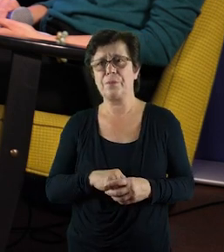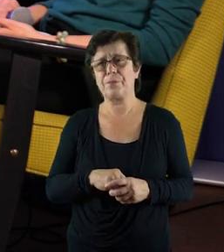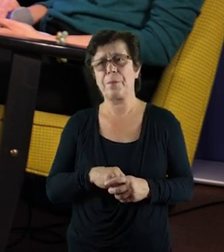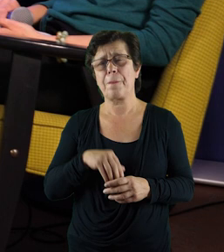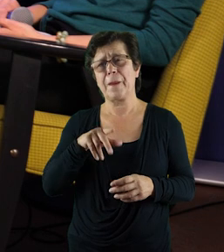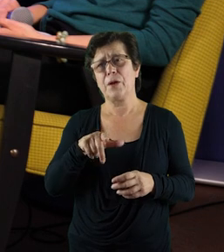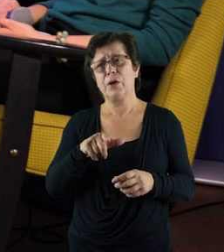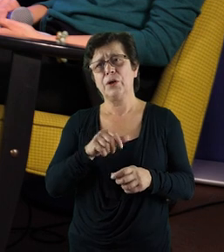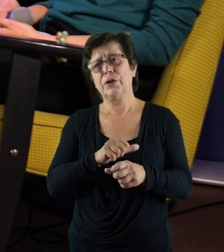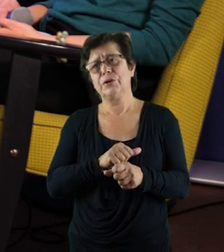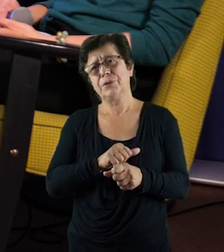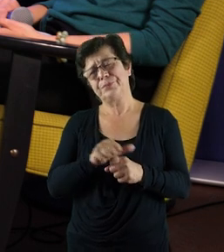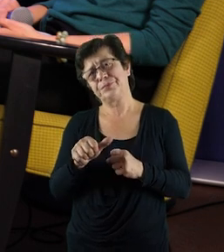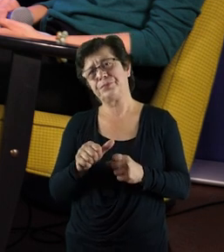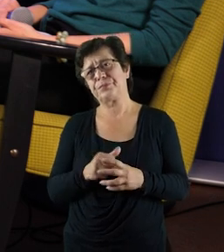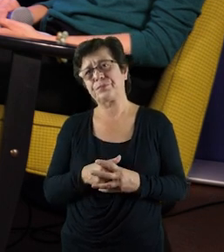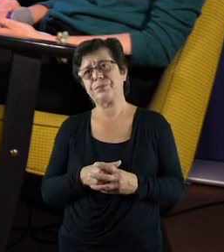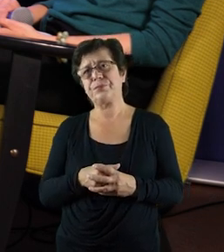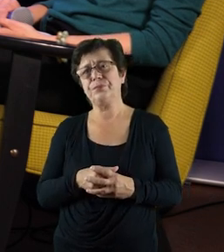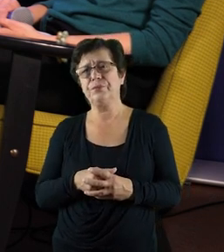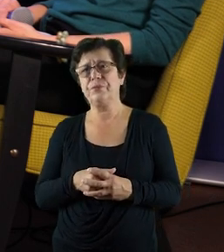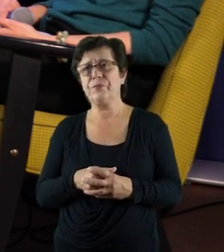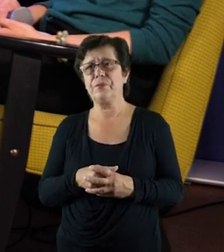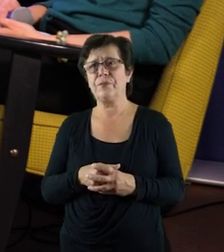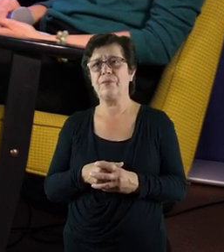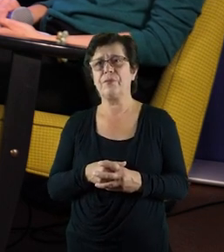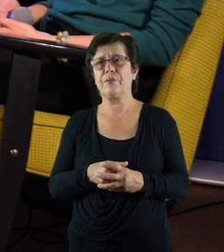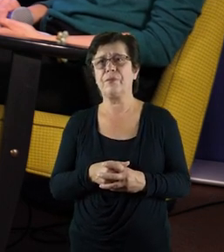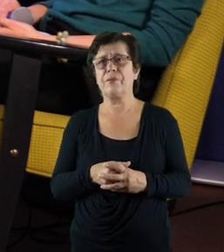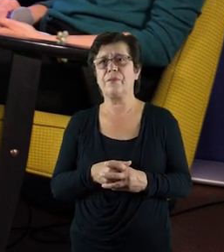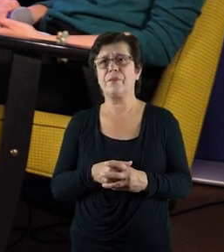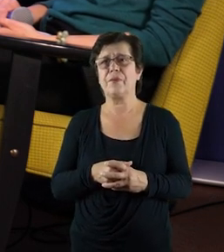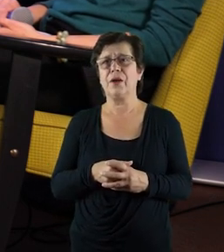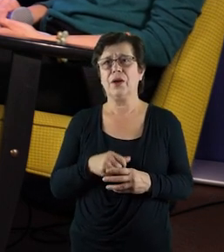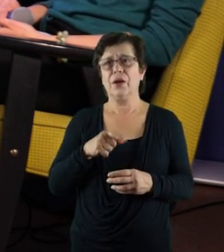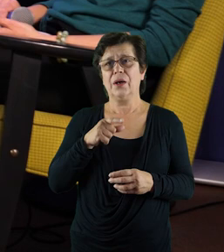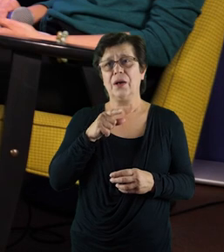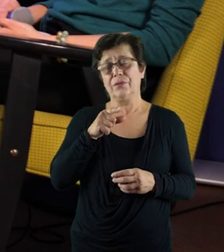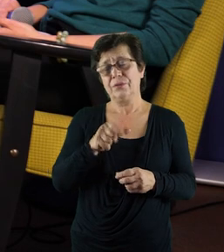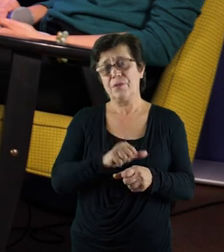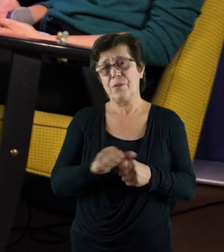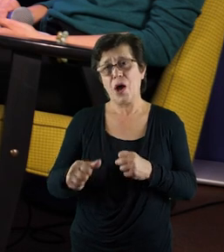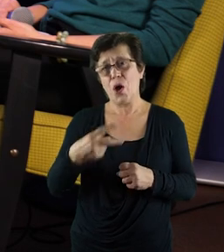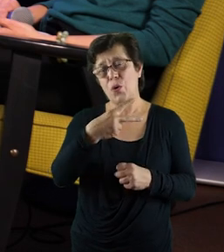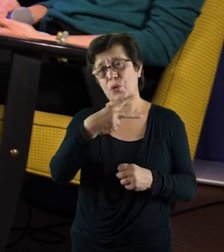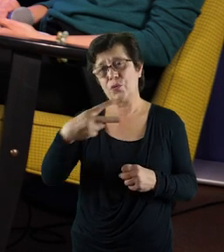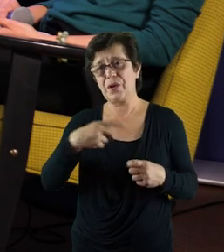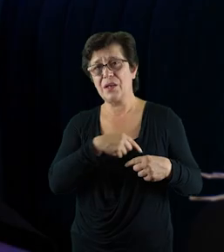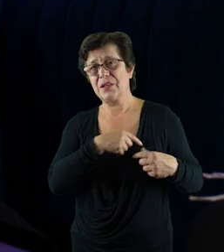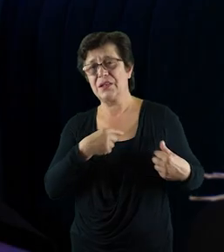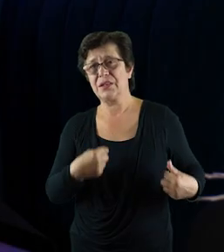To jest, wydaje mi się, że w tej frazie otwierającej równanie serca coś z tego jest właśnie.